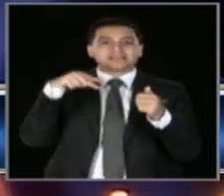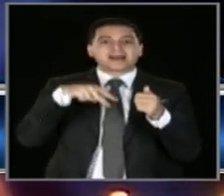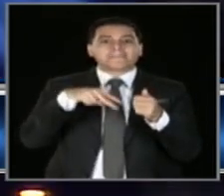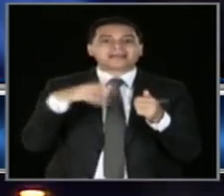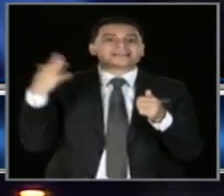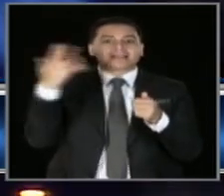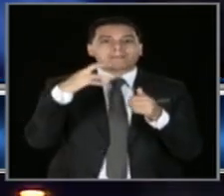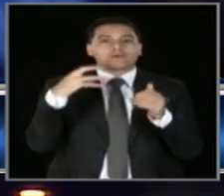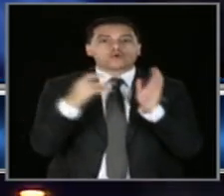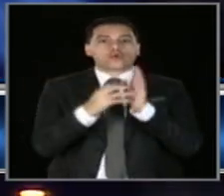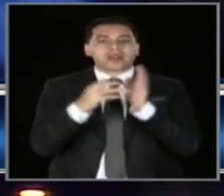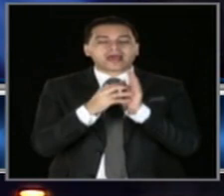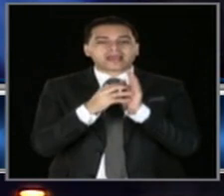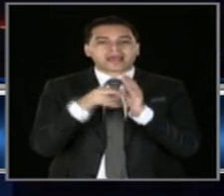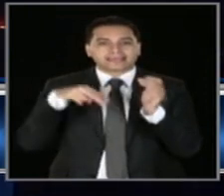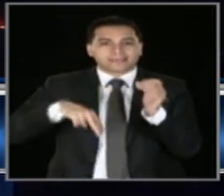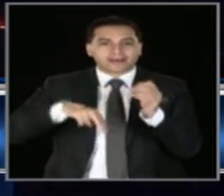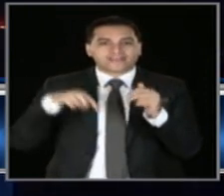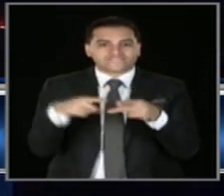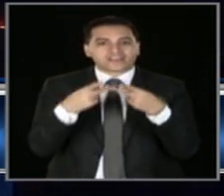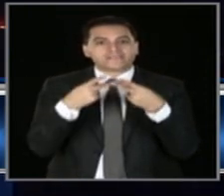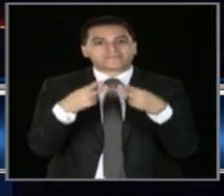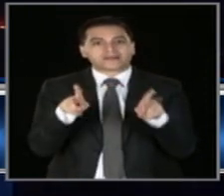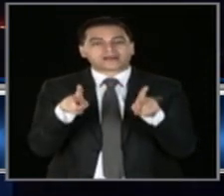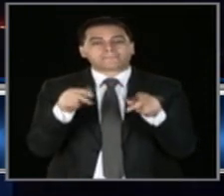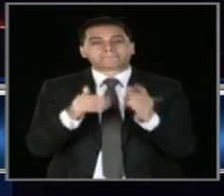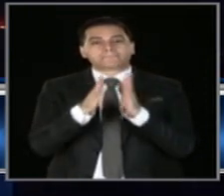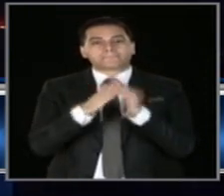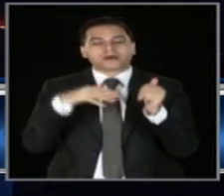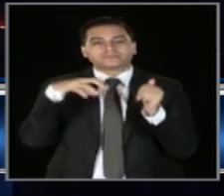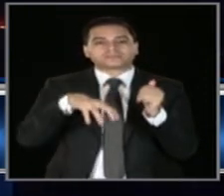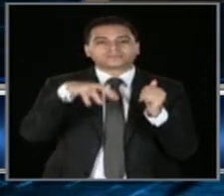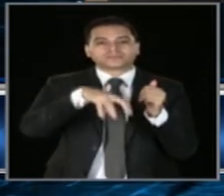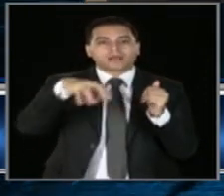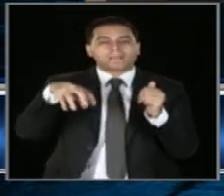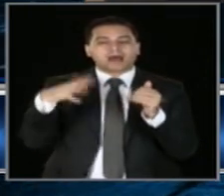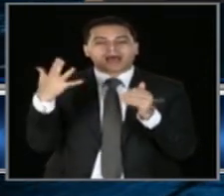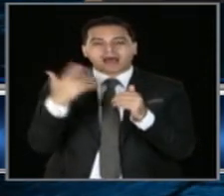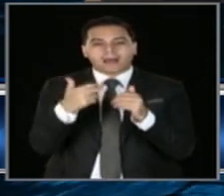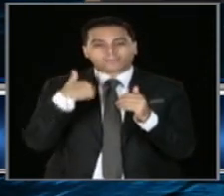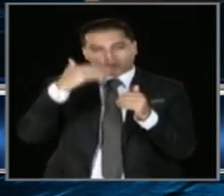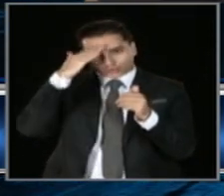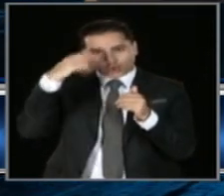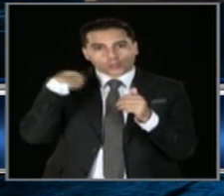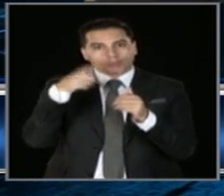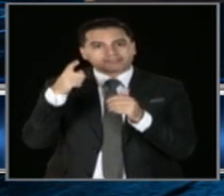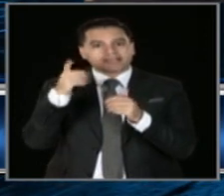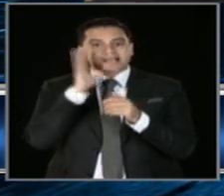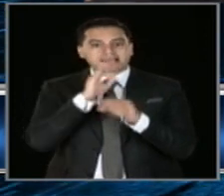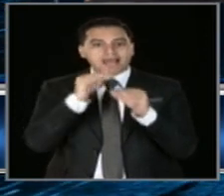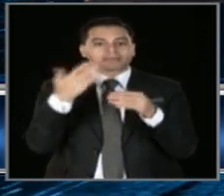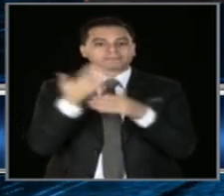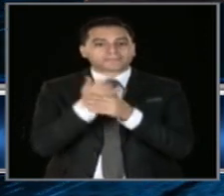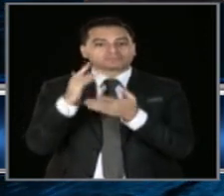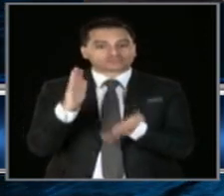دلوقتي لذوي الإعاقة أو للقادرين باختلاف في 8 جامعات مختلفة، يعني بنحيي عليها وزير التعليم العالي. الحقيقة